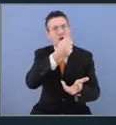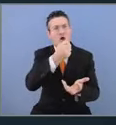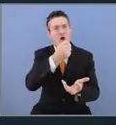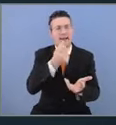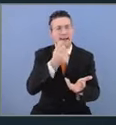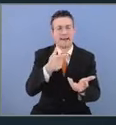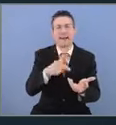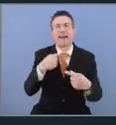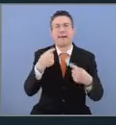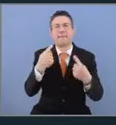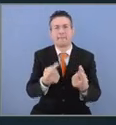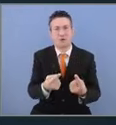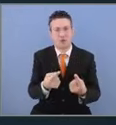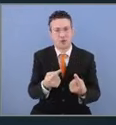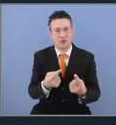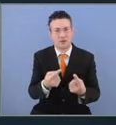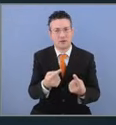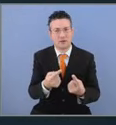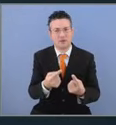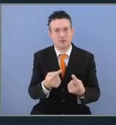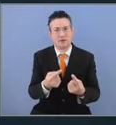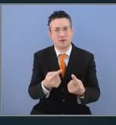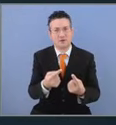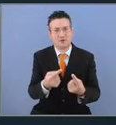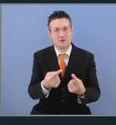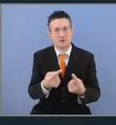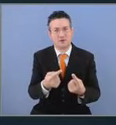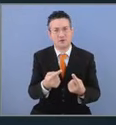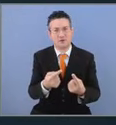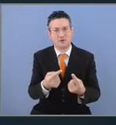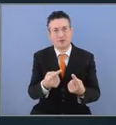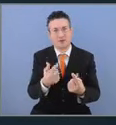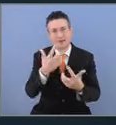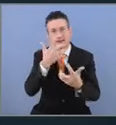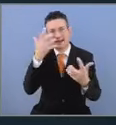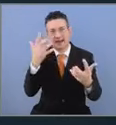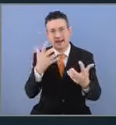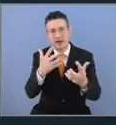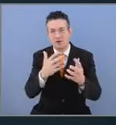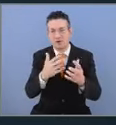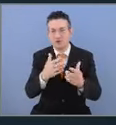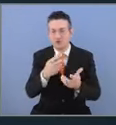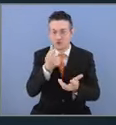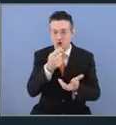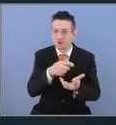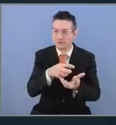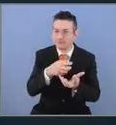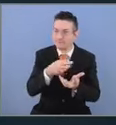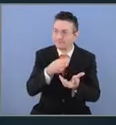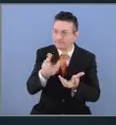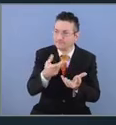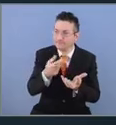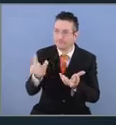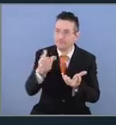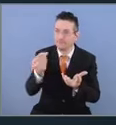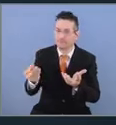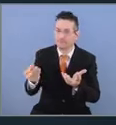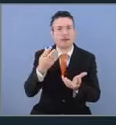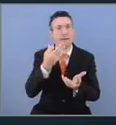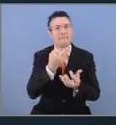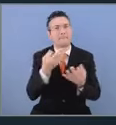aspetti, diciamo, di ottimizzazione di queste risorse. Io ritengo sia fondamentale che ad ogni